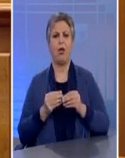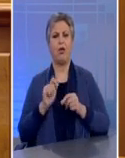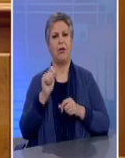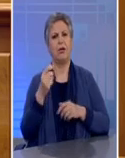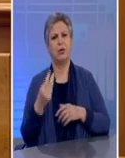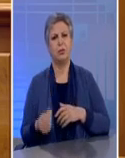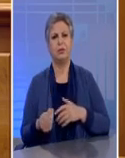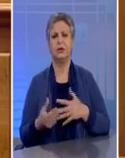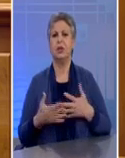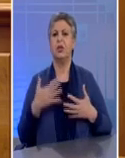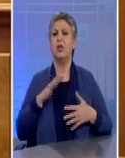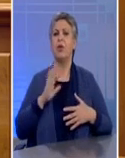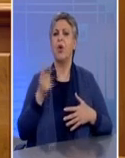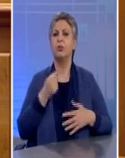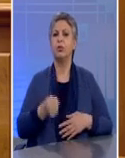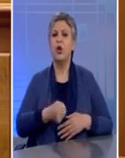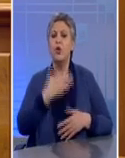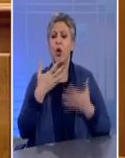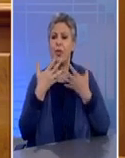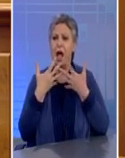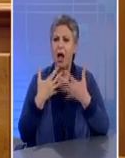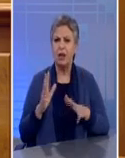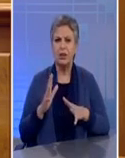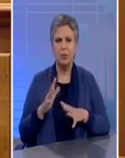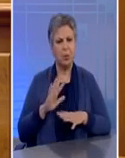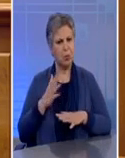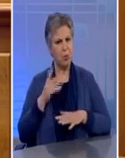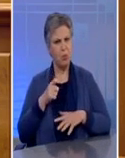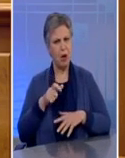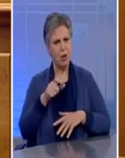τρελοί όσοι αισθάνονται άσχημα σε αυτή τη χώρα.